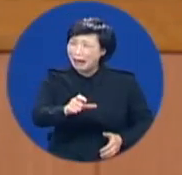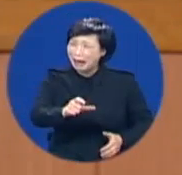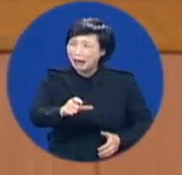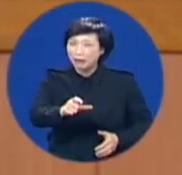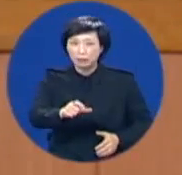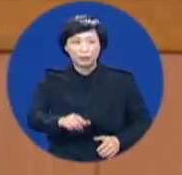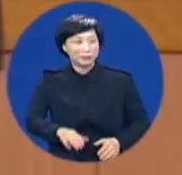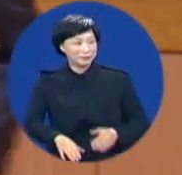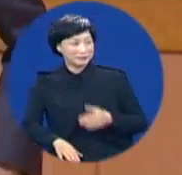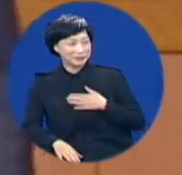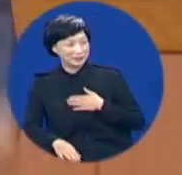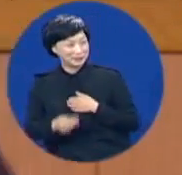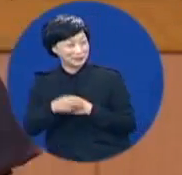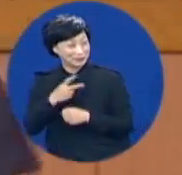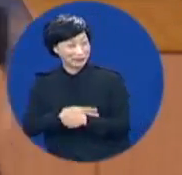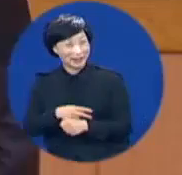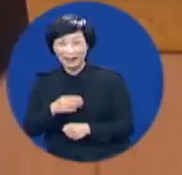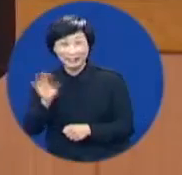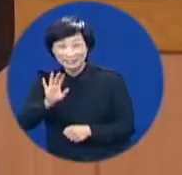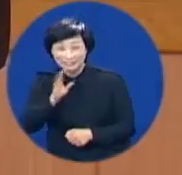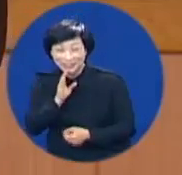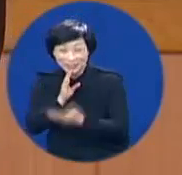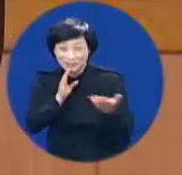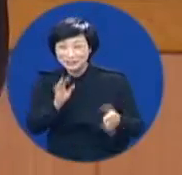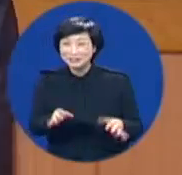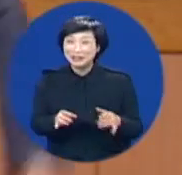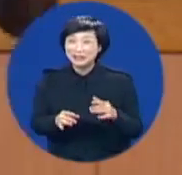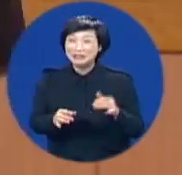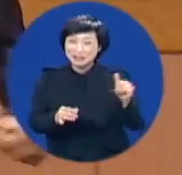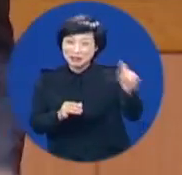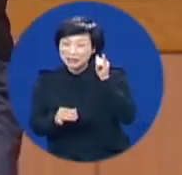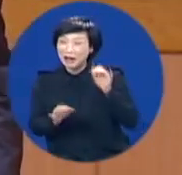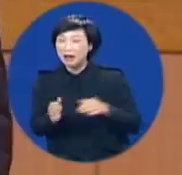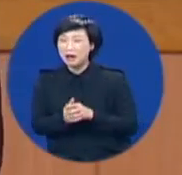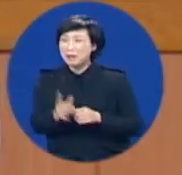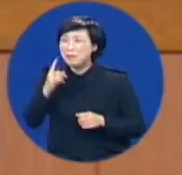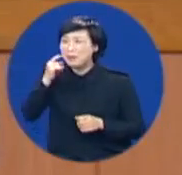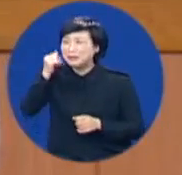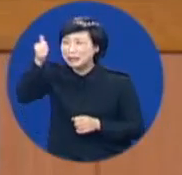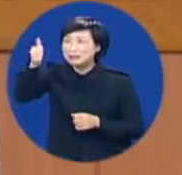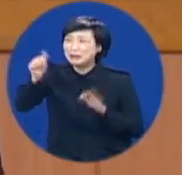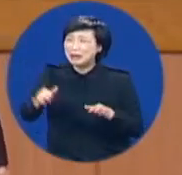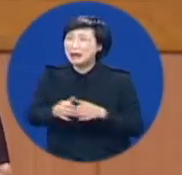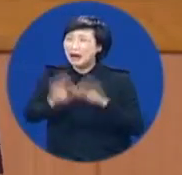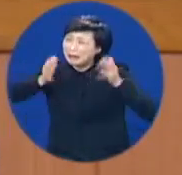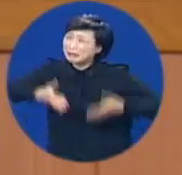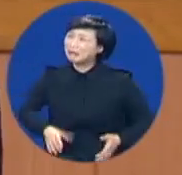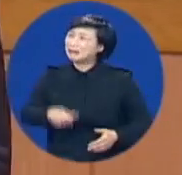내가 의사냐? 아기가 안 나와요. 목사님, 기도해 주세요. 기도해 주세요.